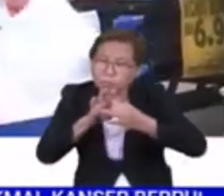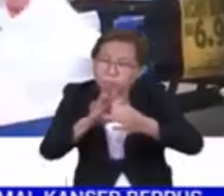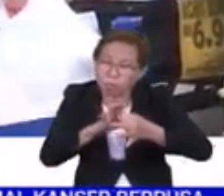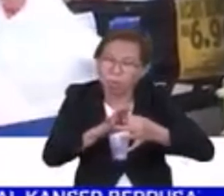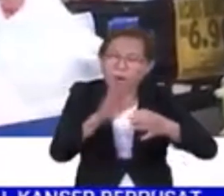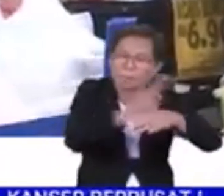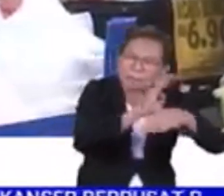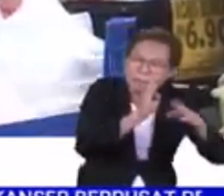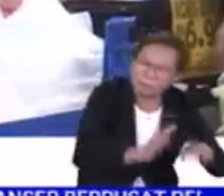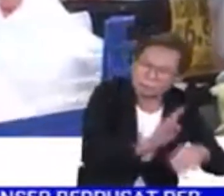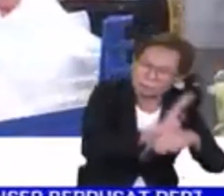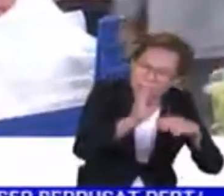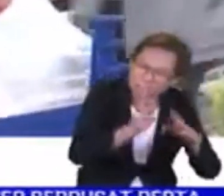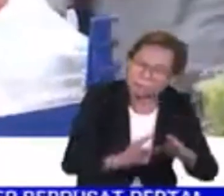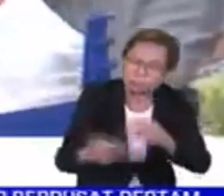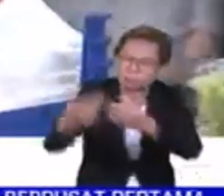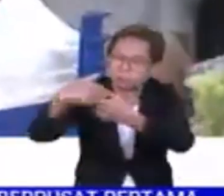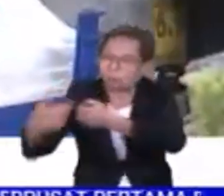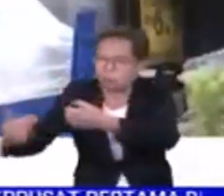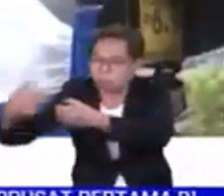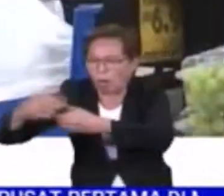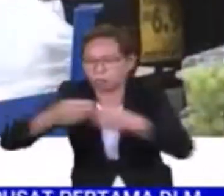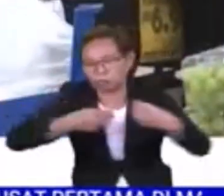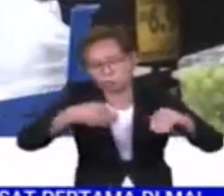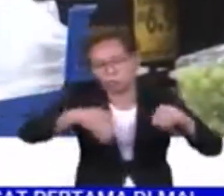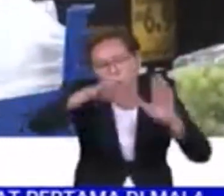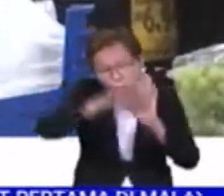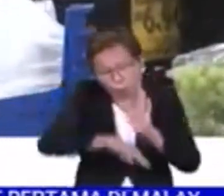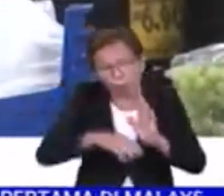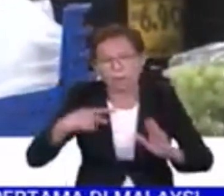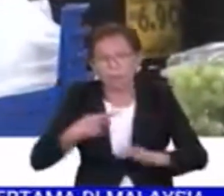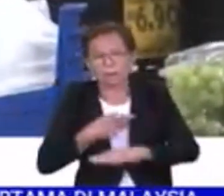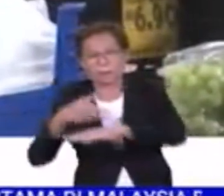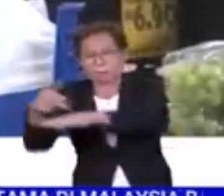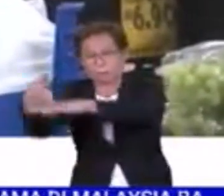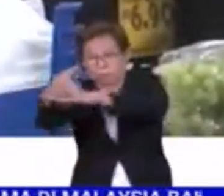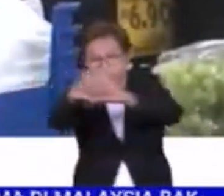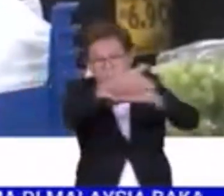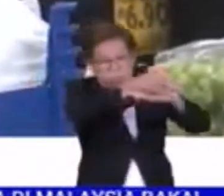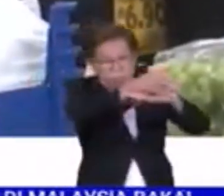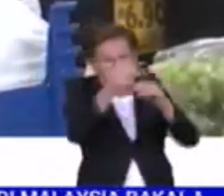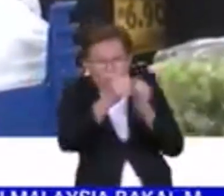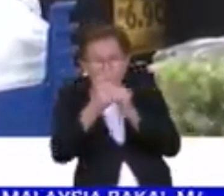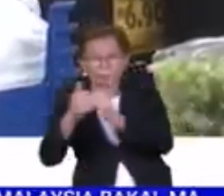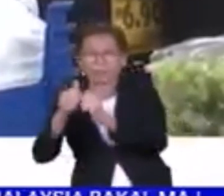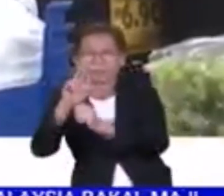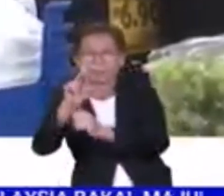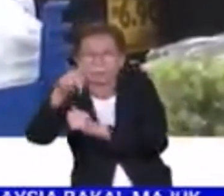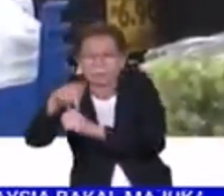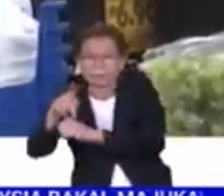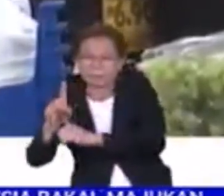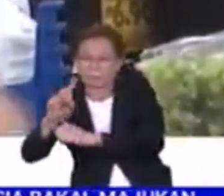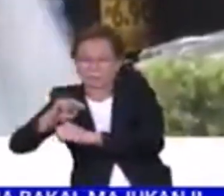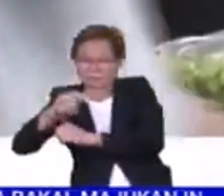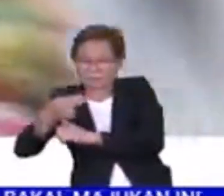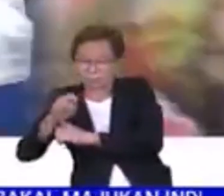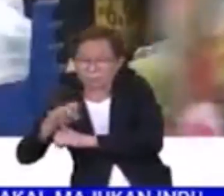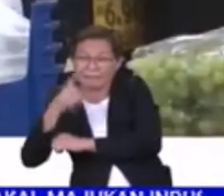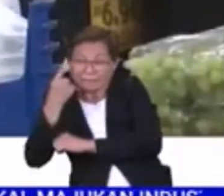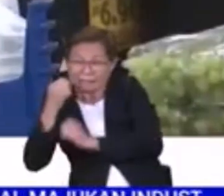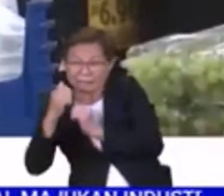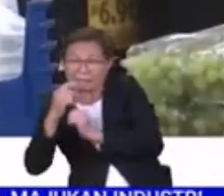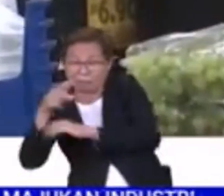industri yang terlibat. Dan melalui tinjauan kami bersama-sama dengan KPDNHEP sebentar